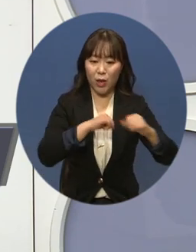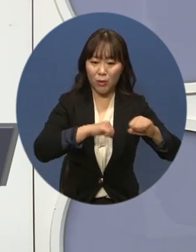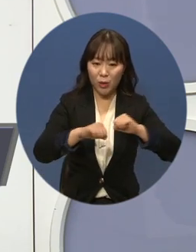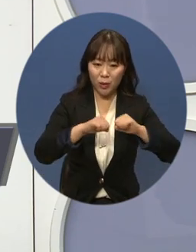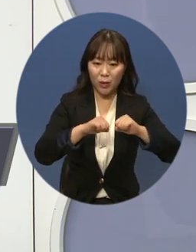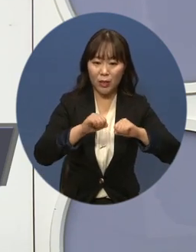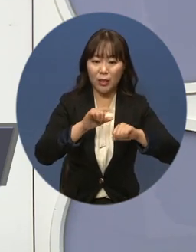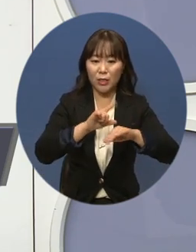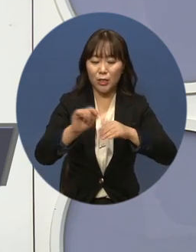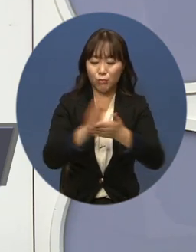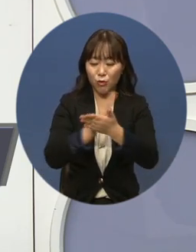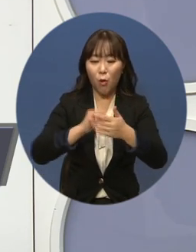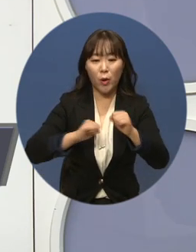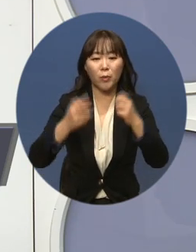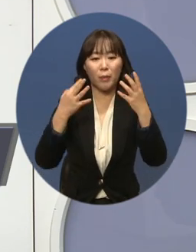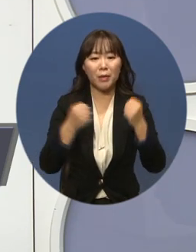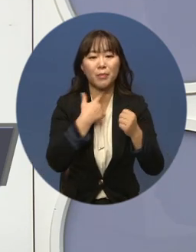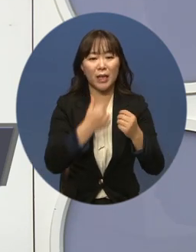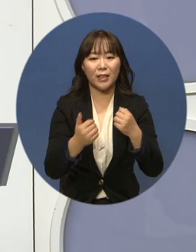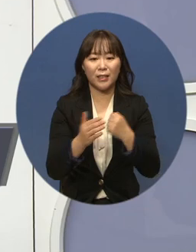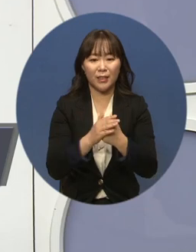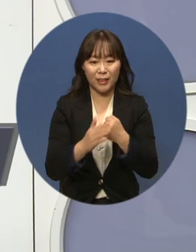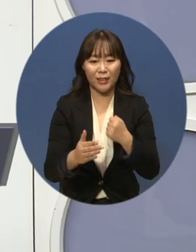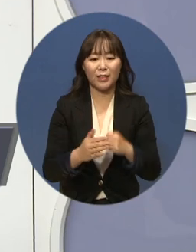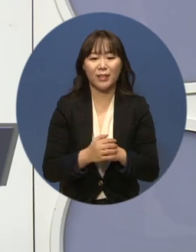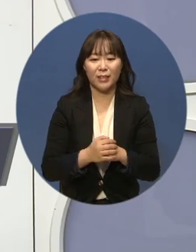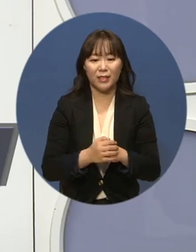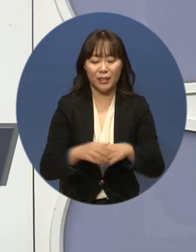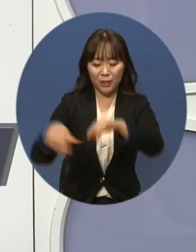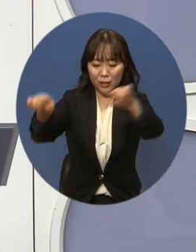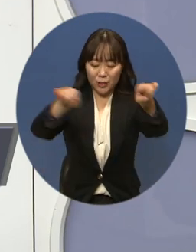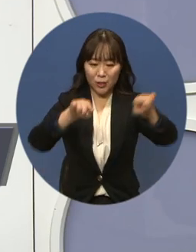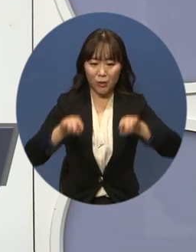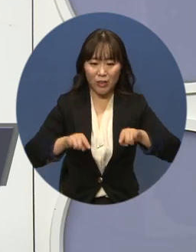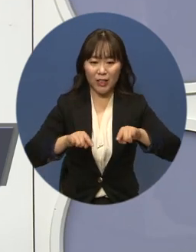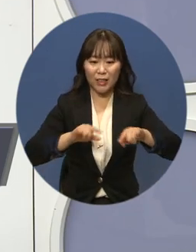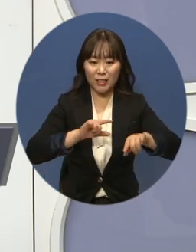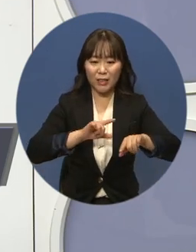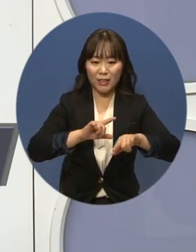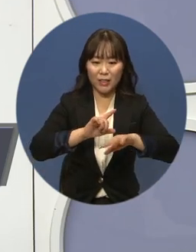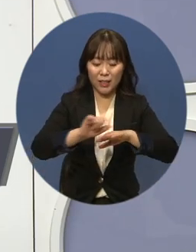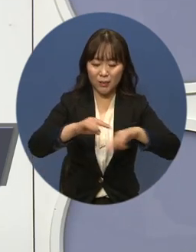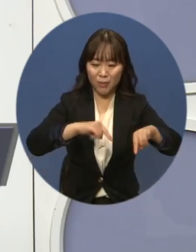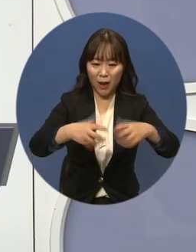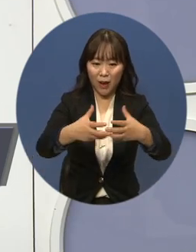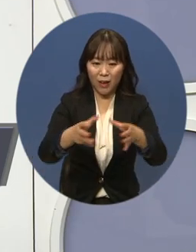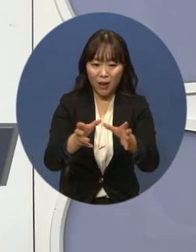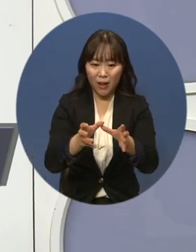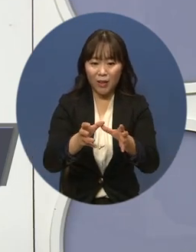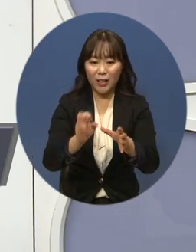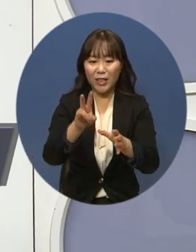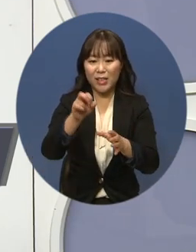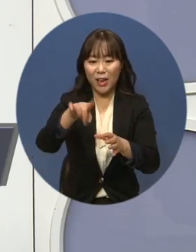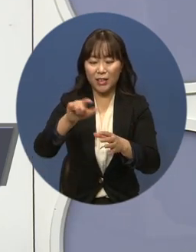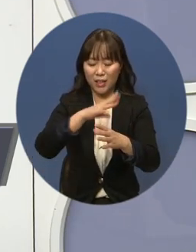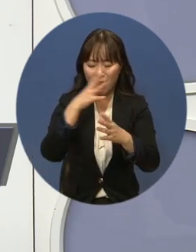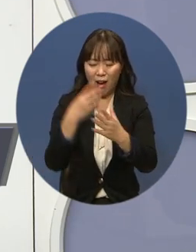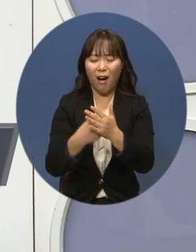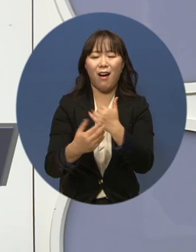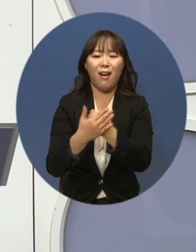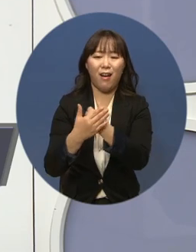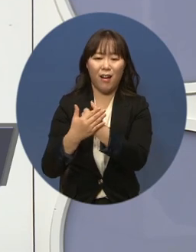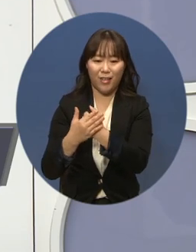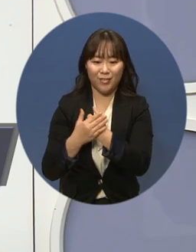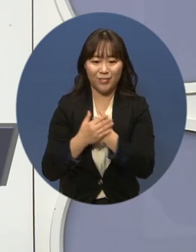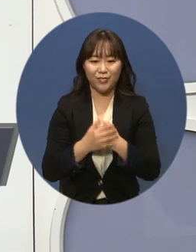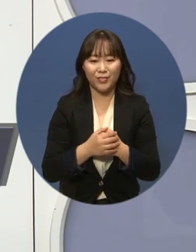지역사회운동 자치분권 활동 오래 했기 때문에 전국의 자치분권 활동했던 분들이 양산에 다 응원을 해주셨어요.